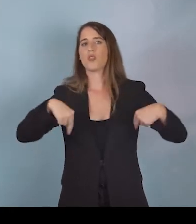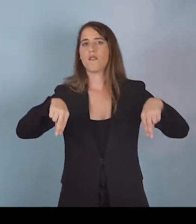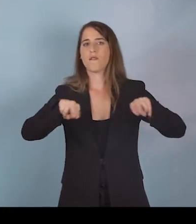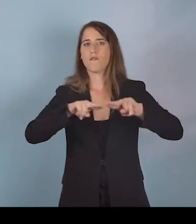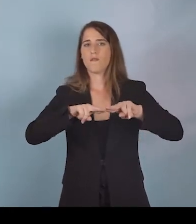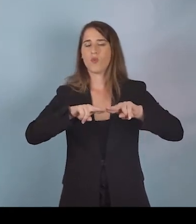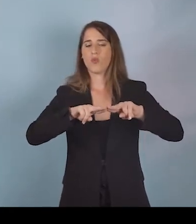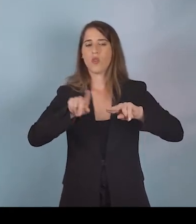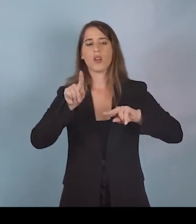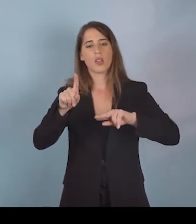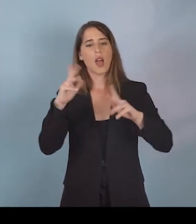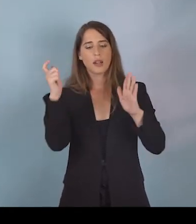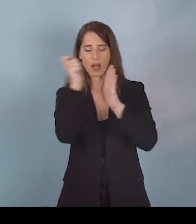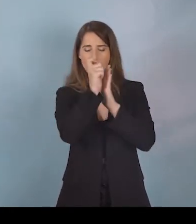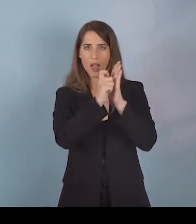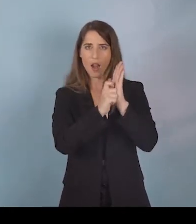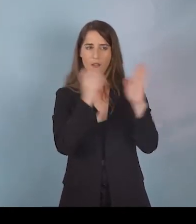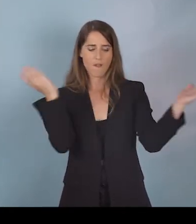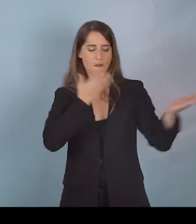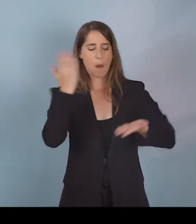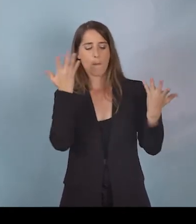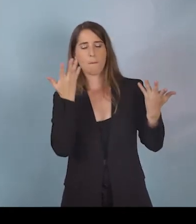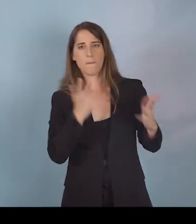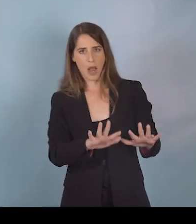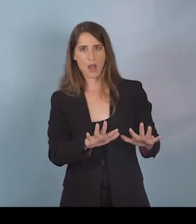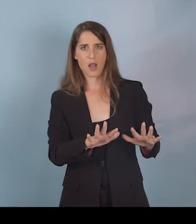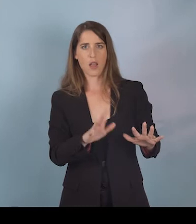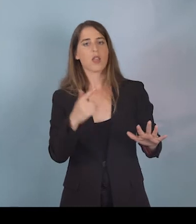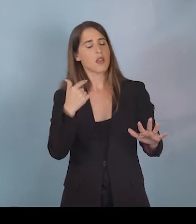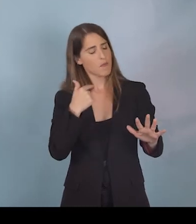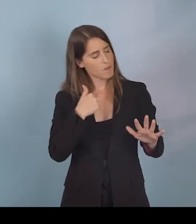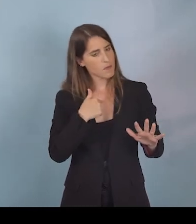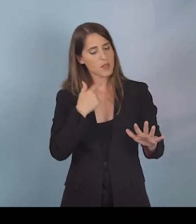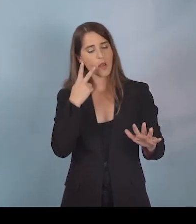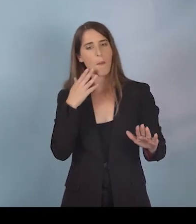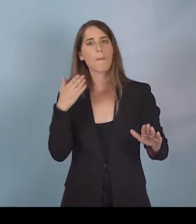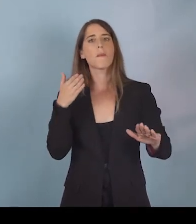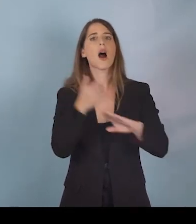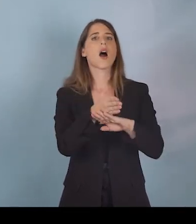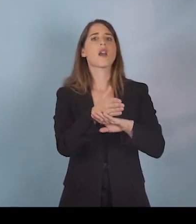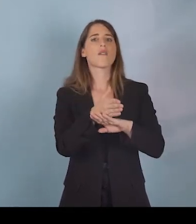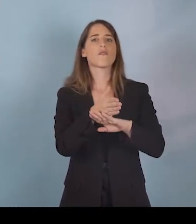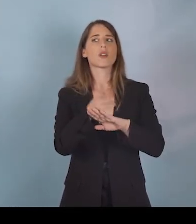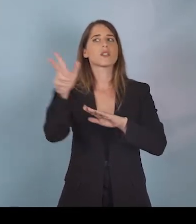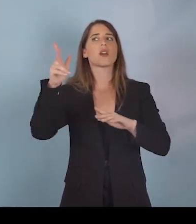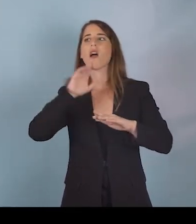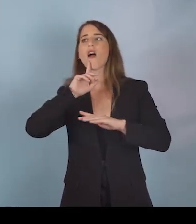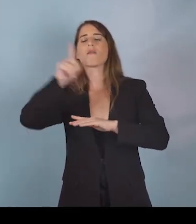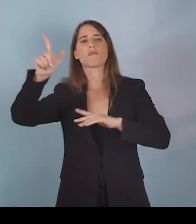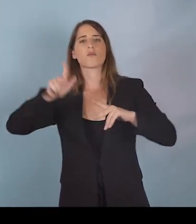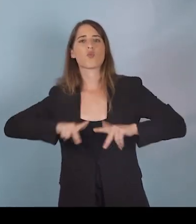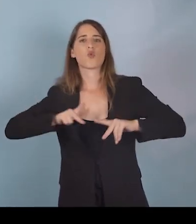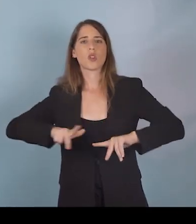συμμετέχει και στο Εθνικό Συμβούλιο και εκεί όταν γίνονται περιστατικά καταγραφής βίας που υπάρχουν στις ομάδες που αναφέρατε, κάνουμε και εμείς τη δική